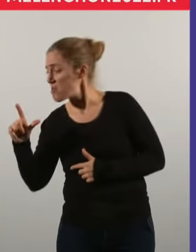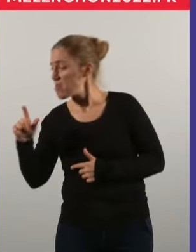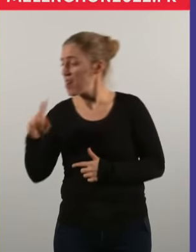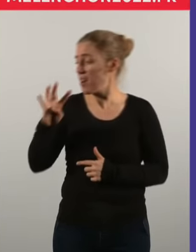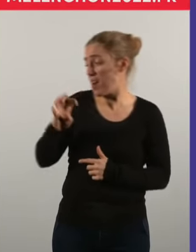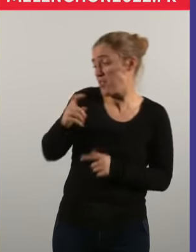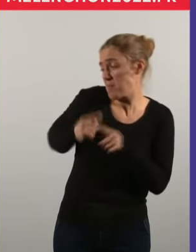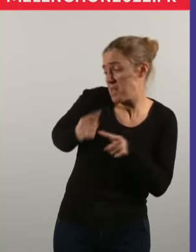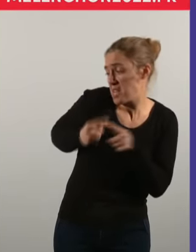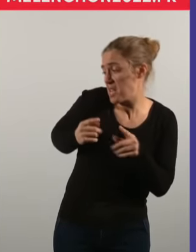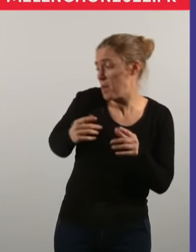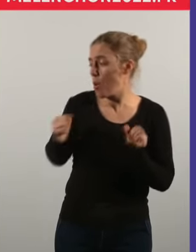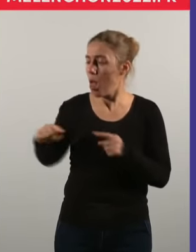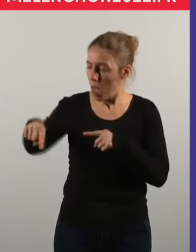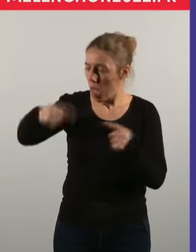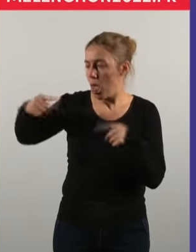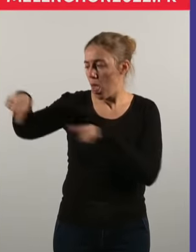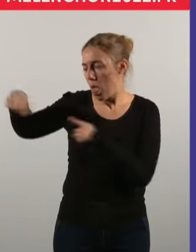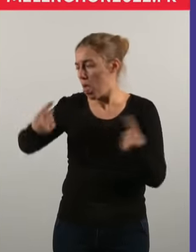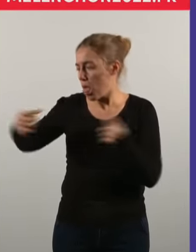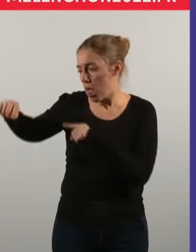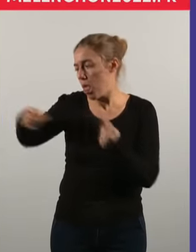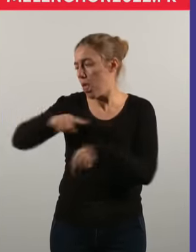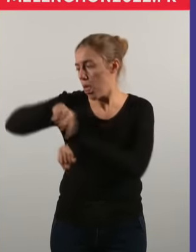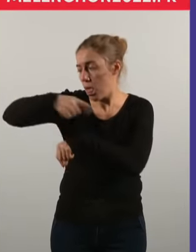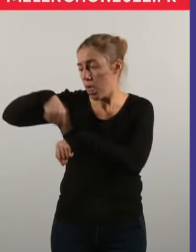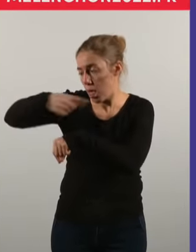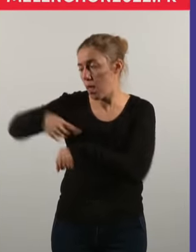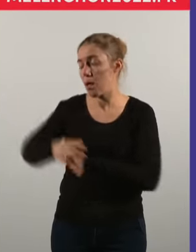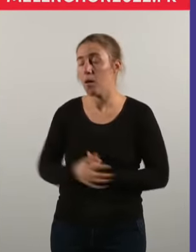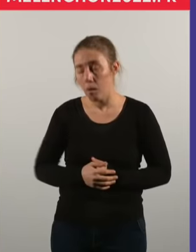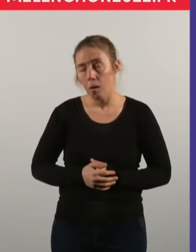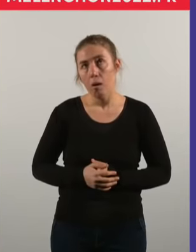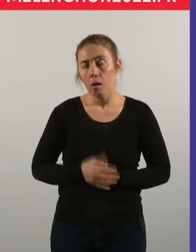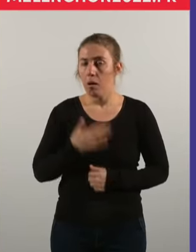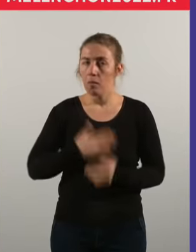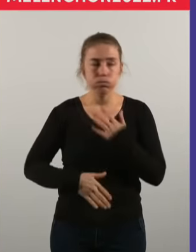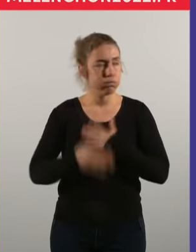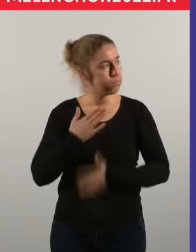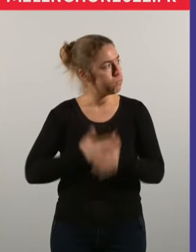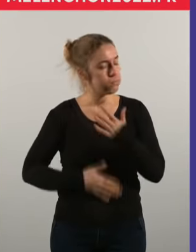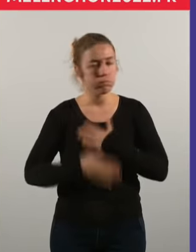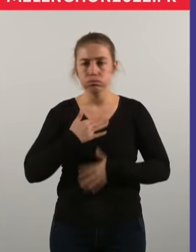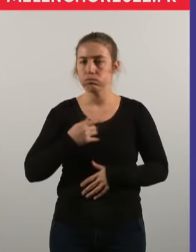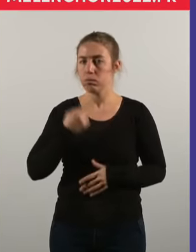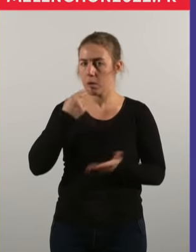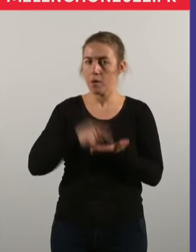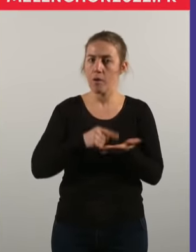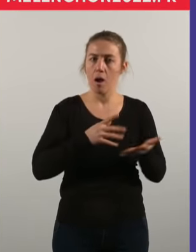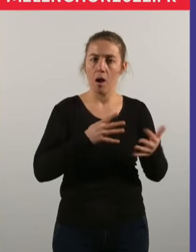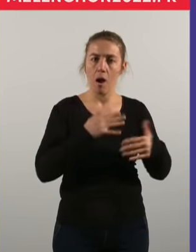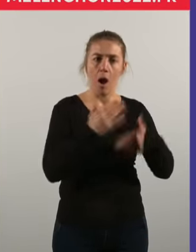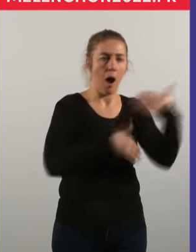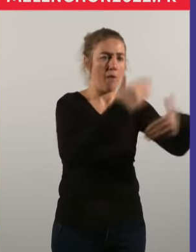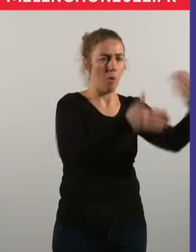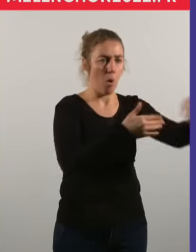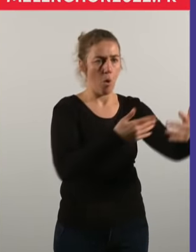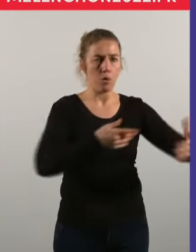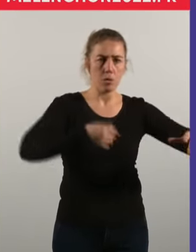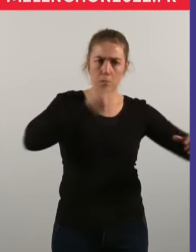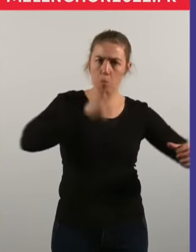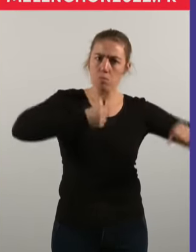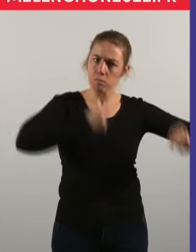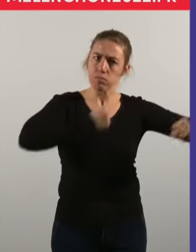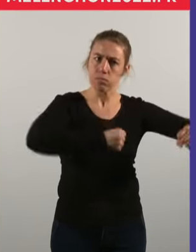41 et demi, parce qu'alors, ils peuvent passer des heures à ça. Nous, ça nous fatigue. On préfère faire, avancer, bravo, et musique en tête, et on avance.